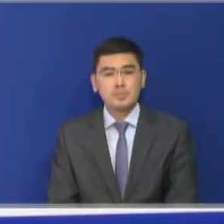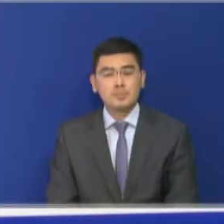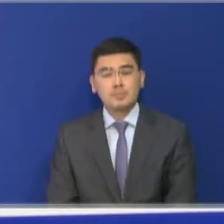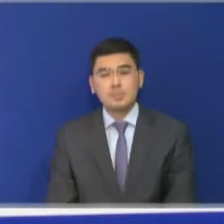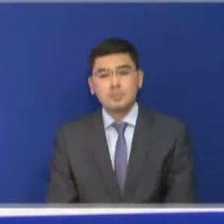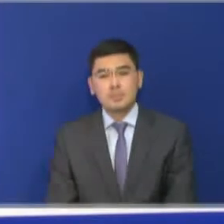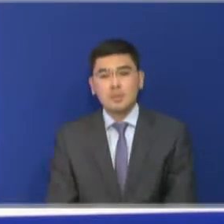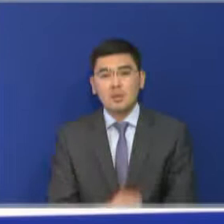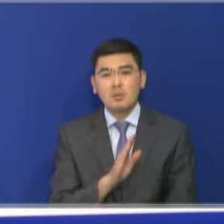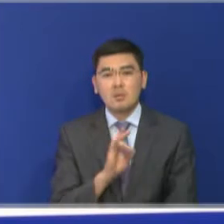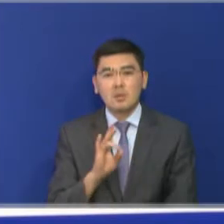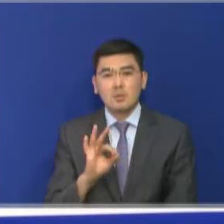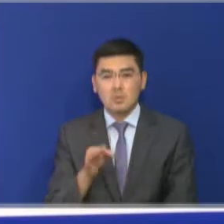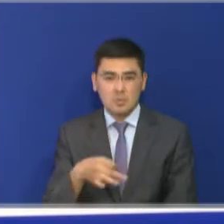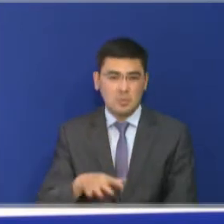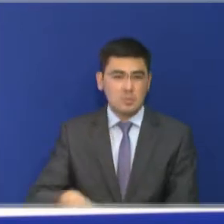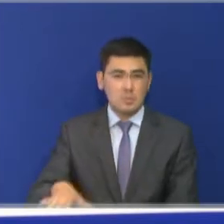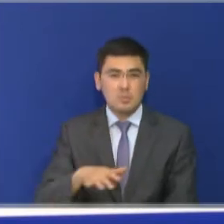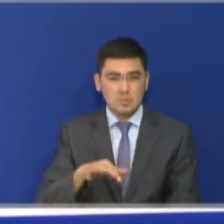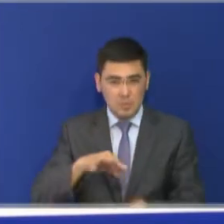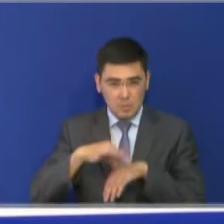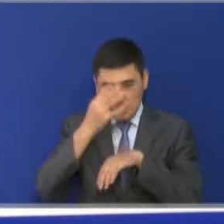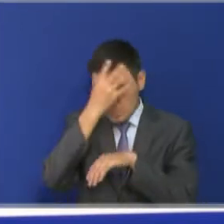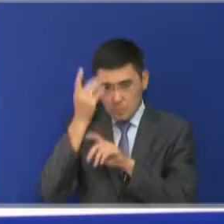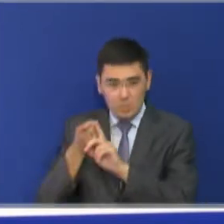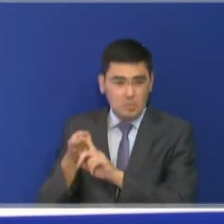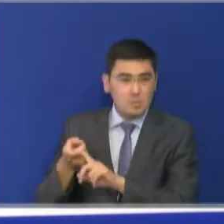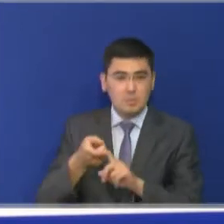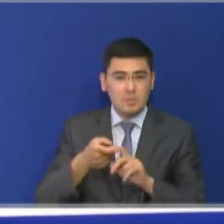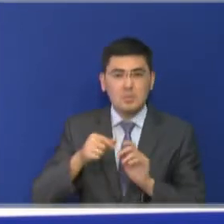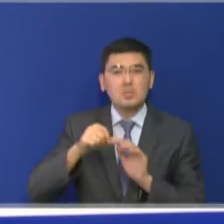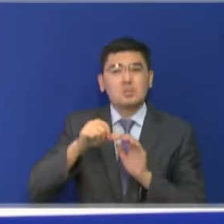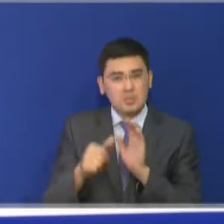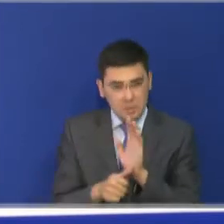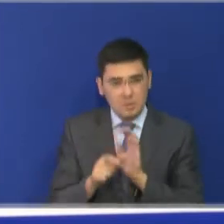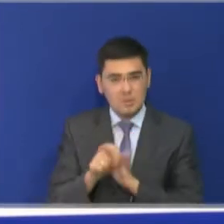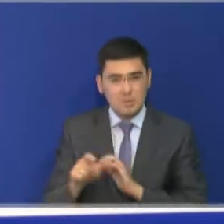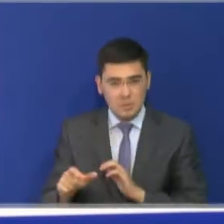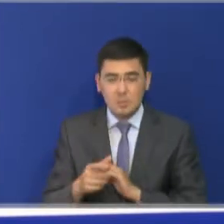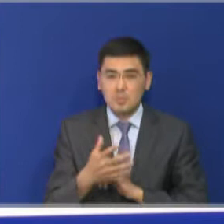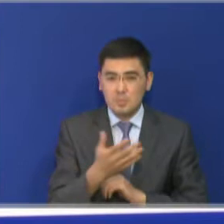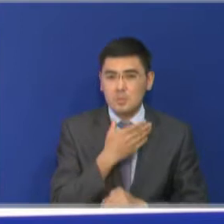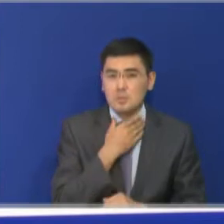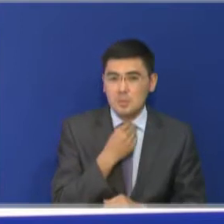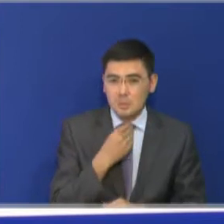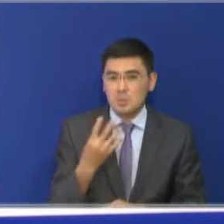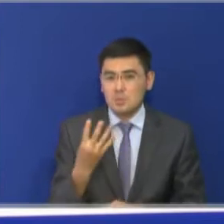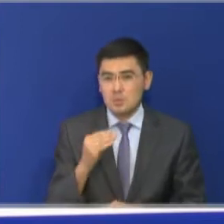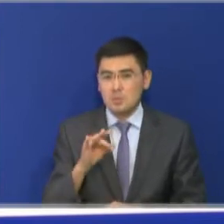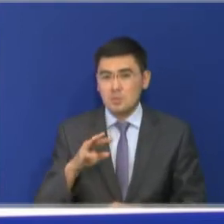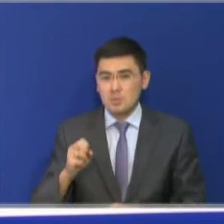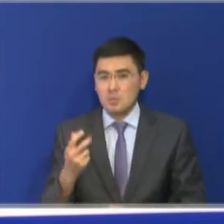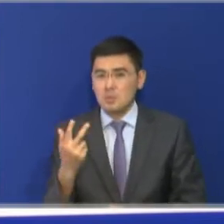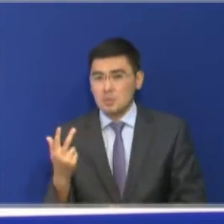Шығыс Қазақстан облысында коронавирус инфекциясын жұқтырған 16 адам анықталды. Оның 5-еуі Семей, 4-еуі Жарма, 3-еуі